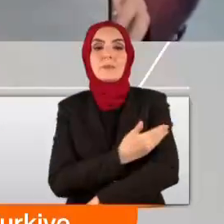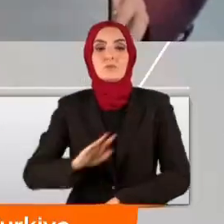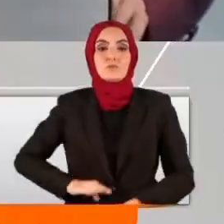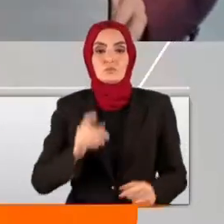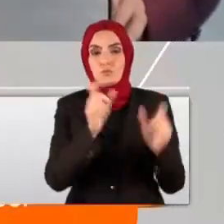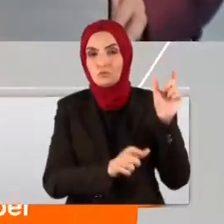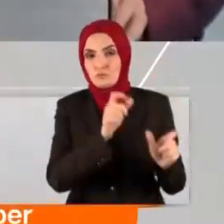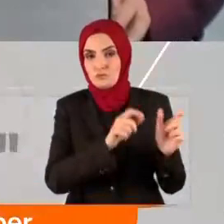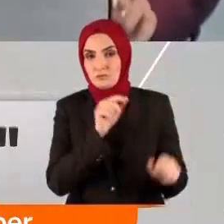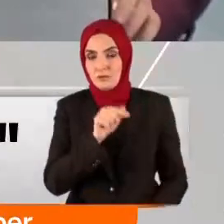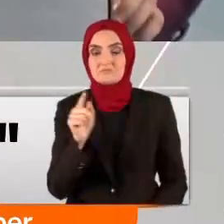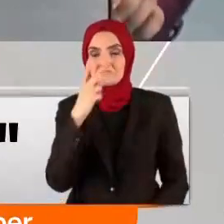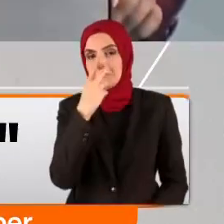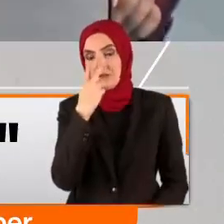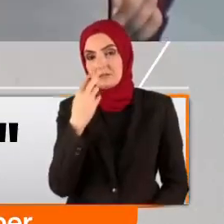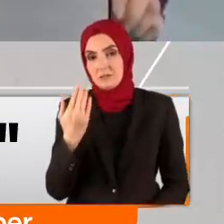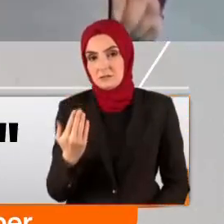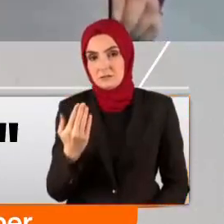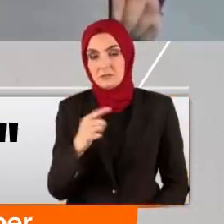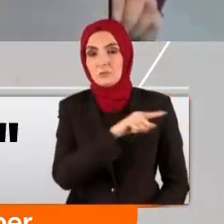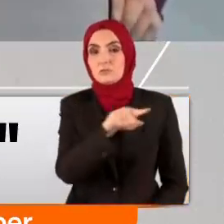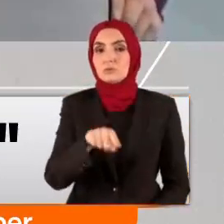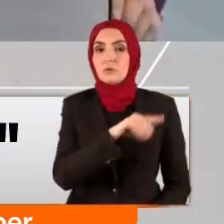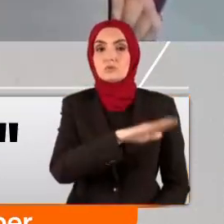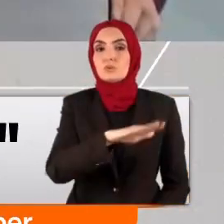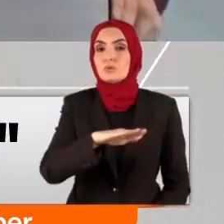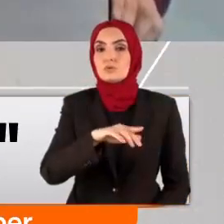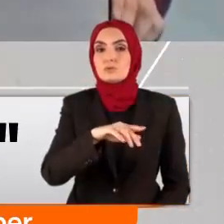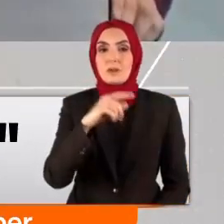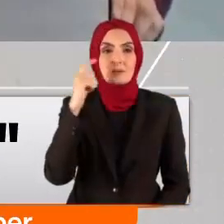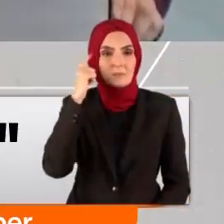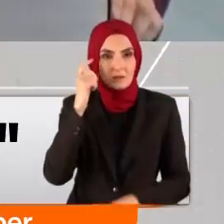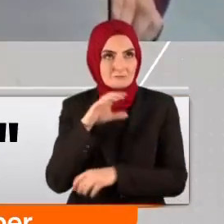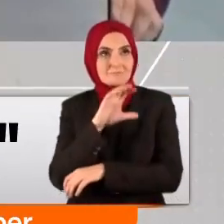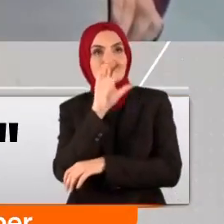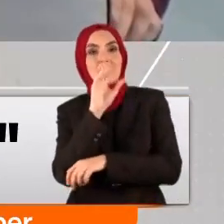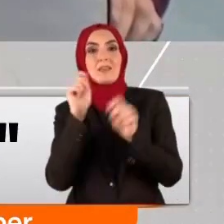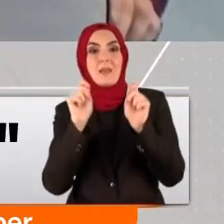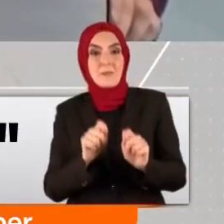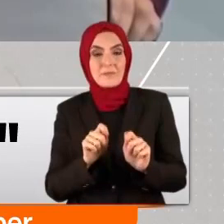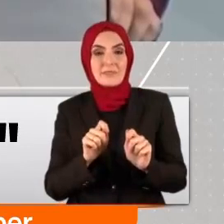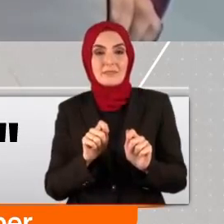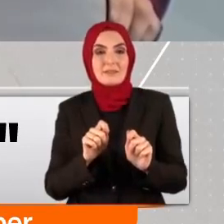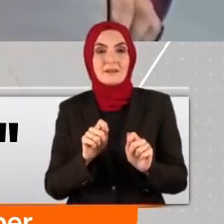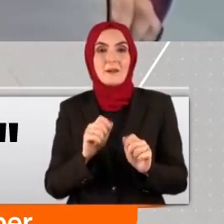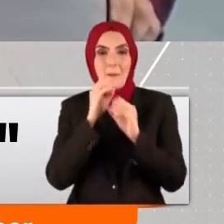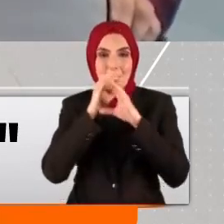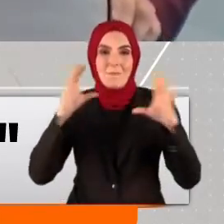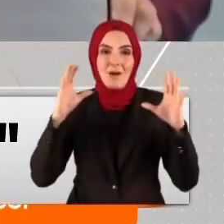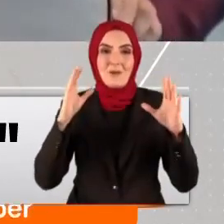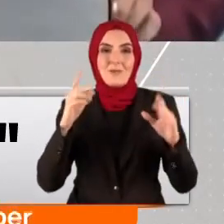Bu çocuklar başlarını kaldırdıklarında uçan balonları değil, gökten